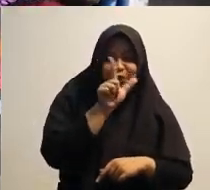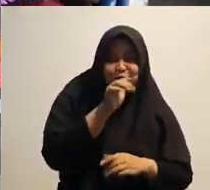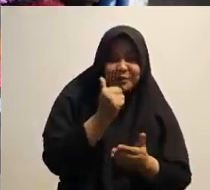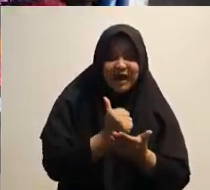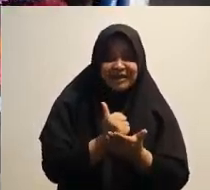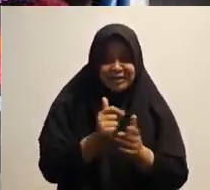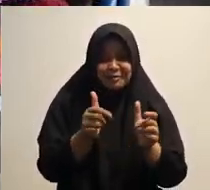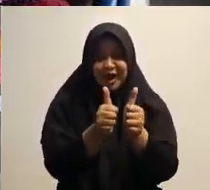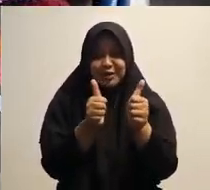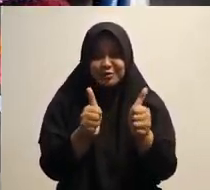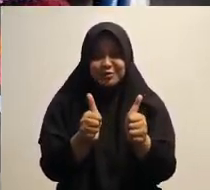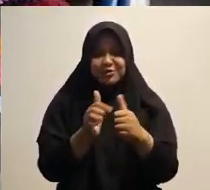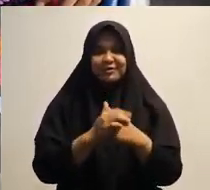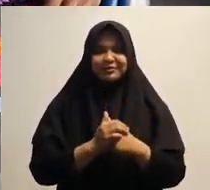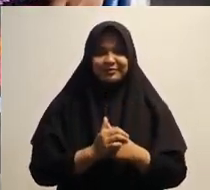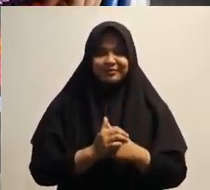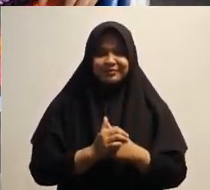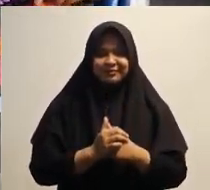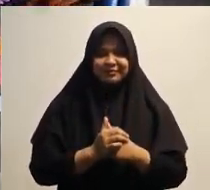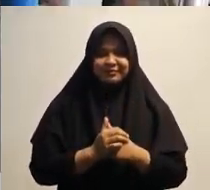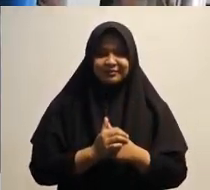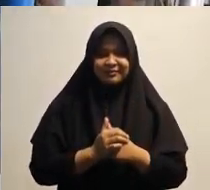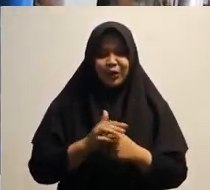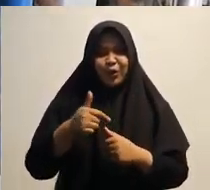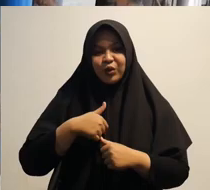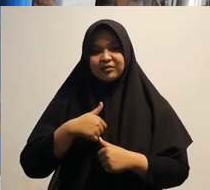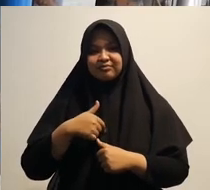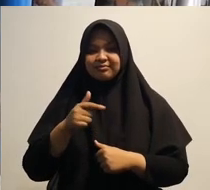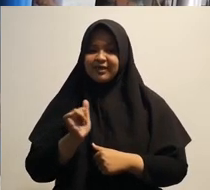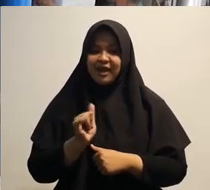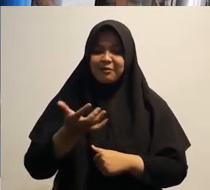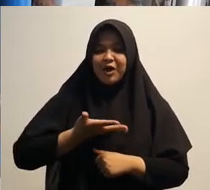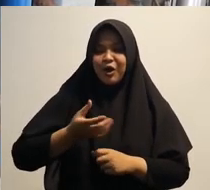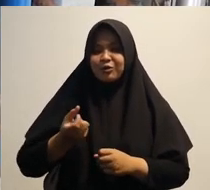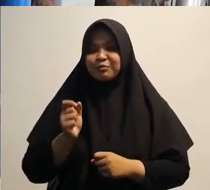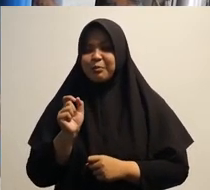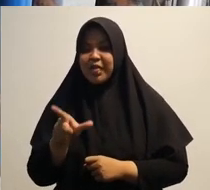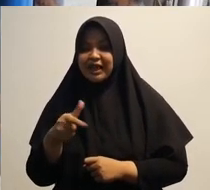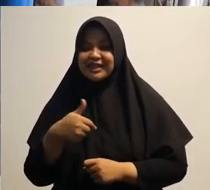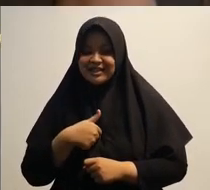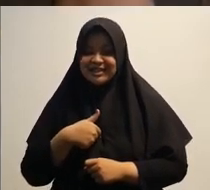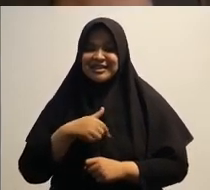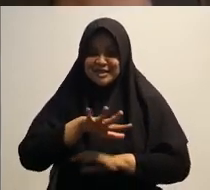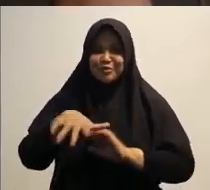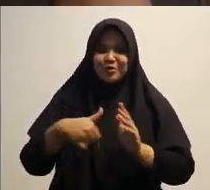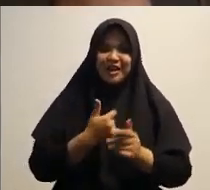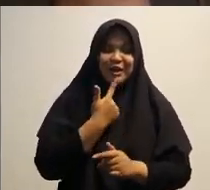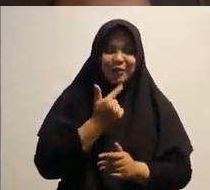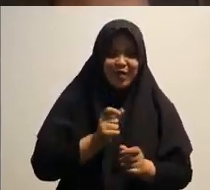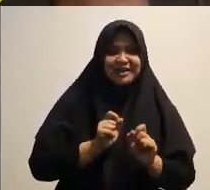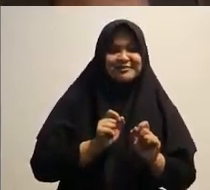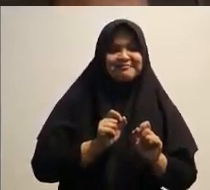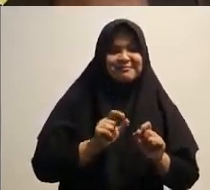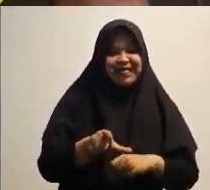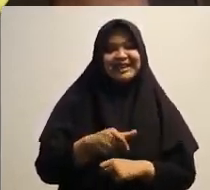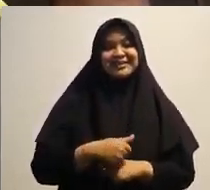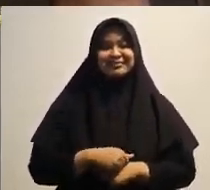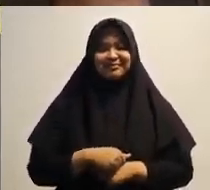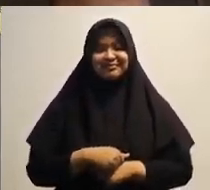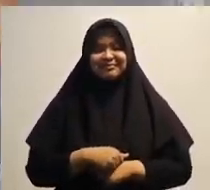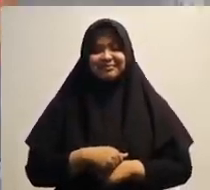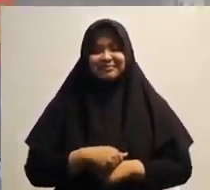emang. Ini lucu banget sih. Bagus ini. Pakainya saya mau beli yang ini. Ya boleh, silakan semuanya juga boleh Mbak. Nah,